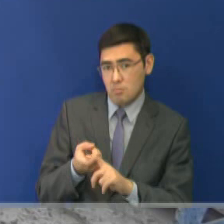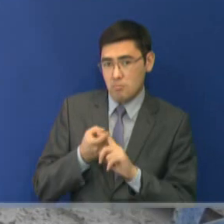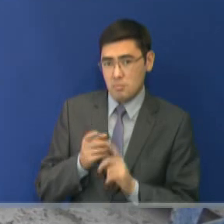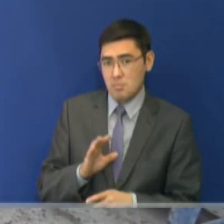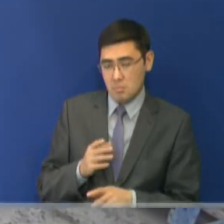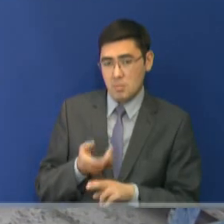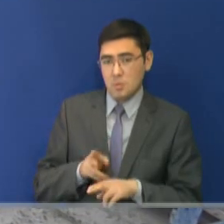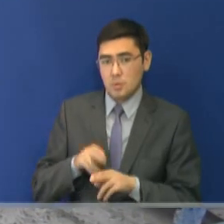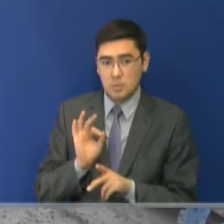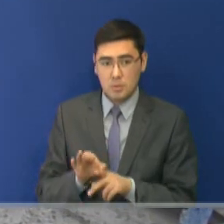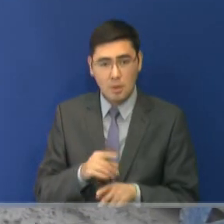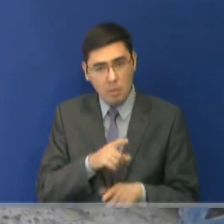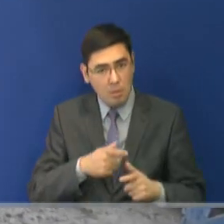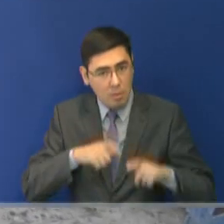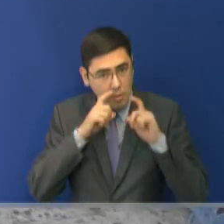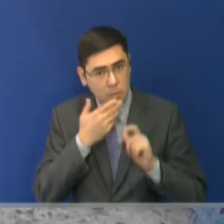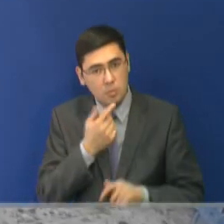не выйду? Забываю.